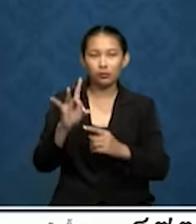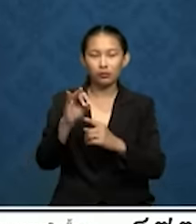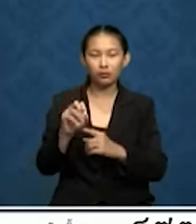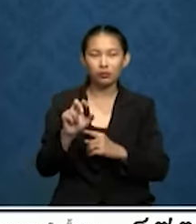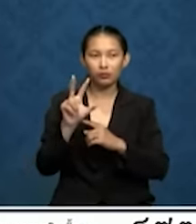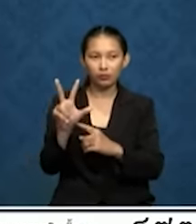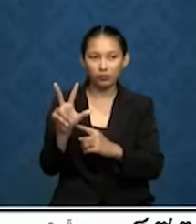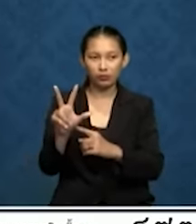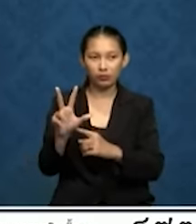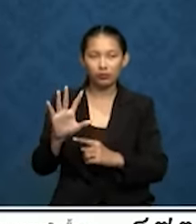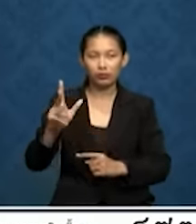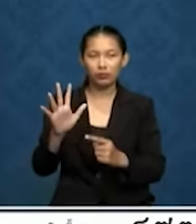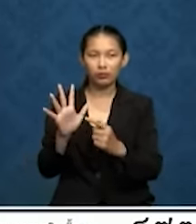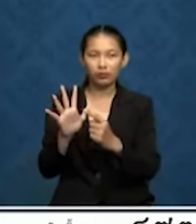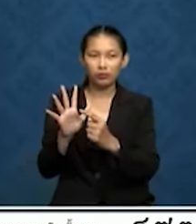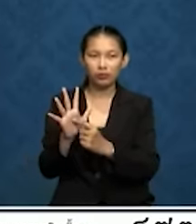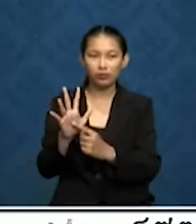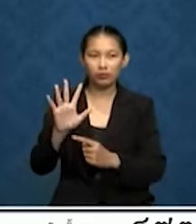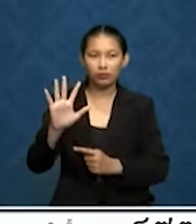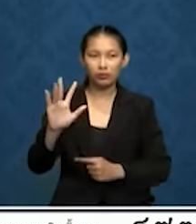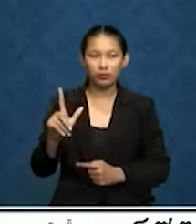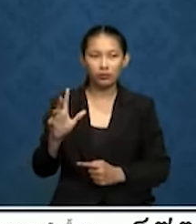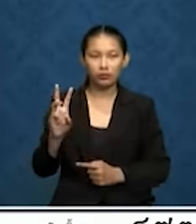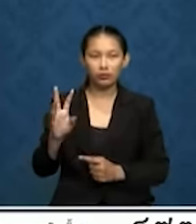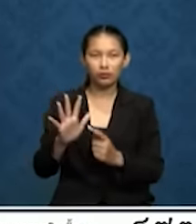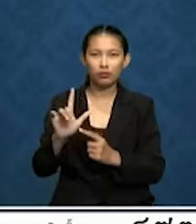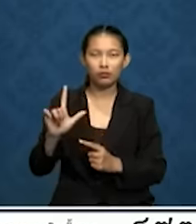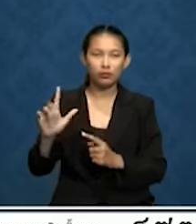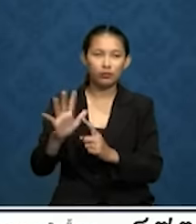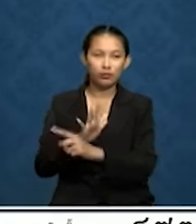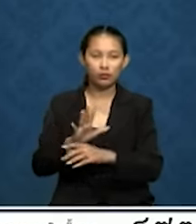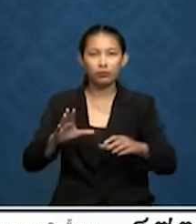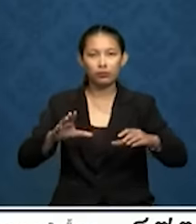83นายชัชวาลคงอุดม เห็นชอบครับ